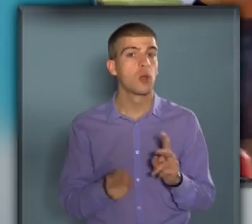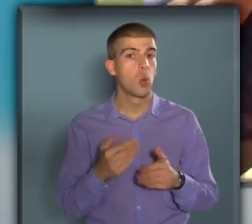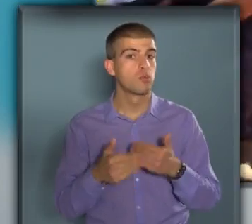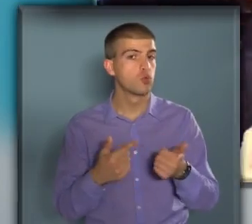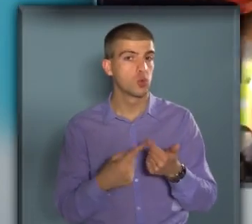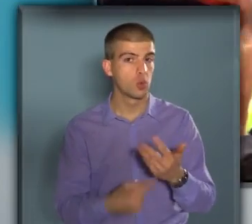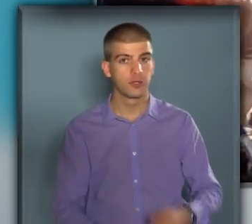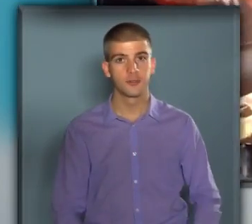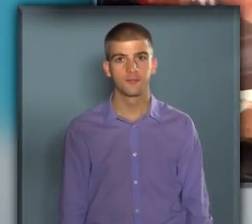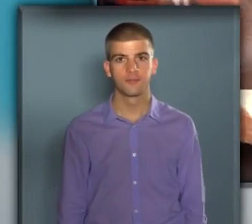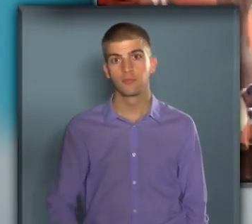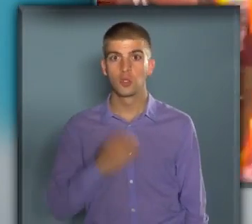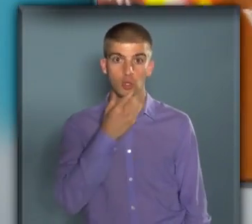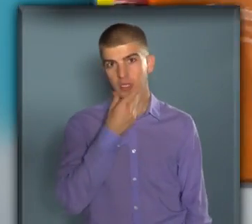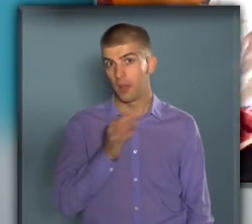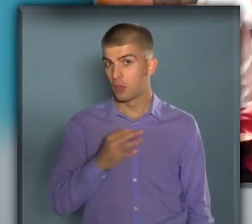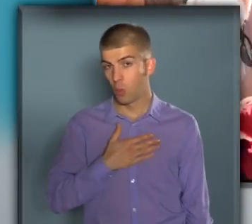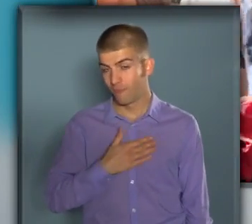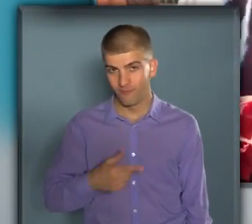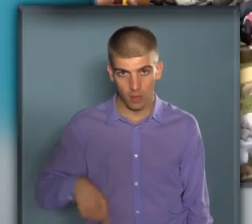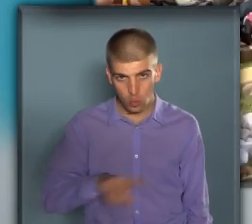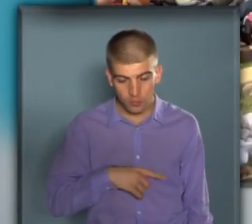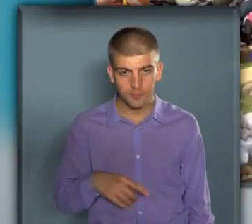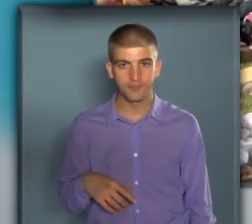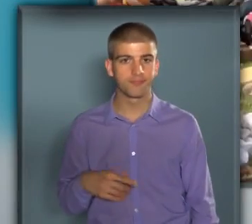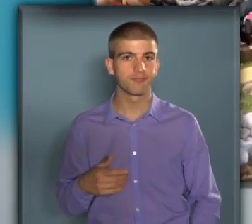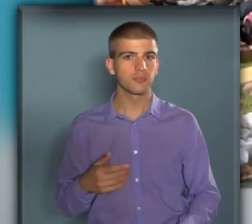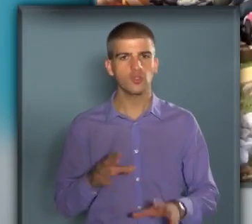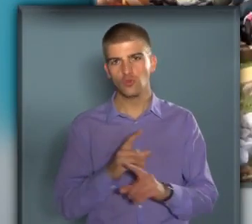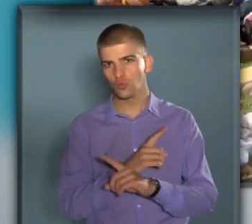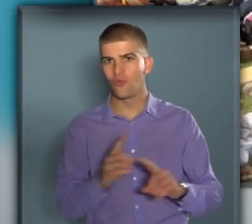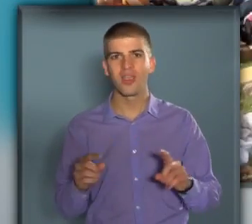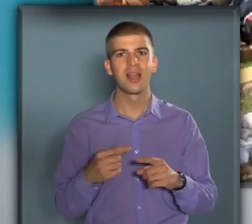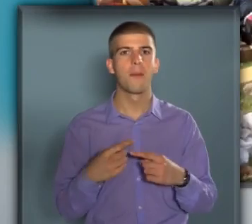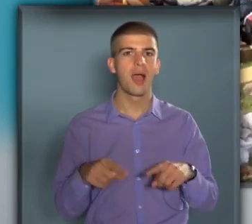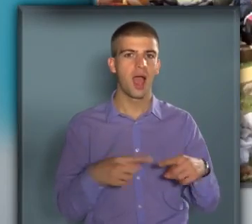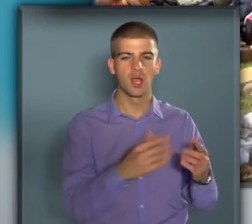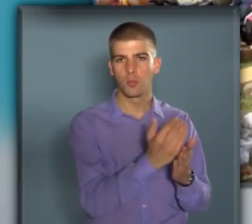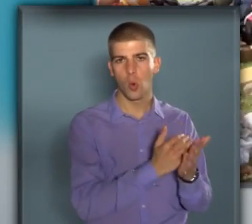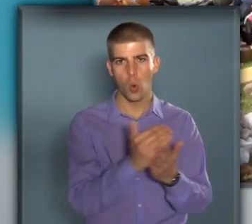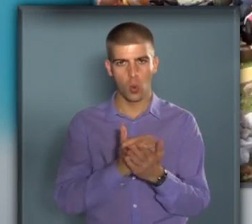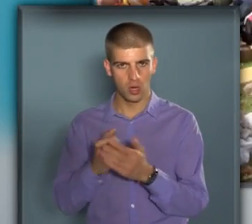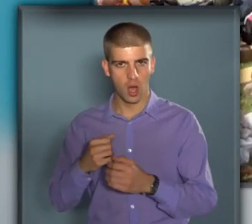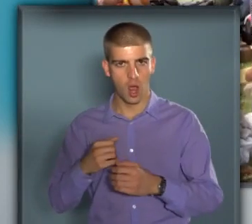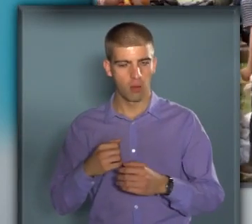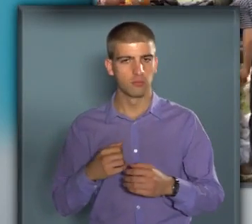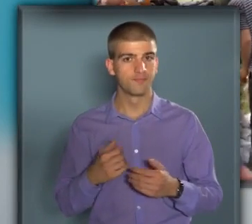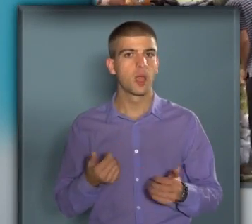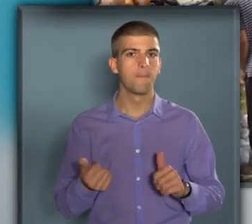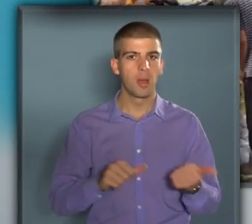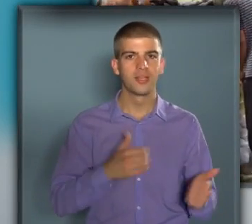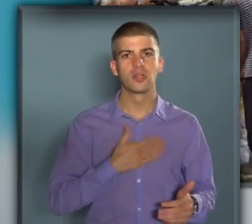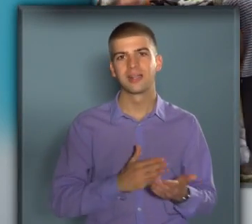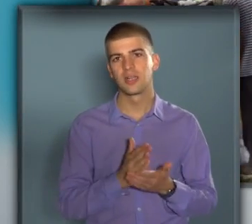szembe? Hát köszönjük szépen, jól vagyunk. Nagyon sok különböző programot működtetünk. Ugye a